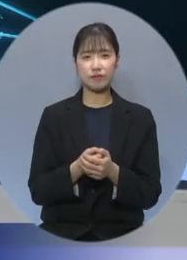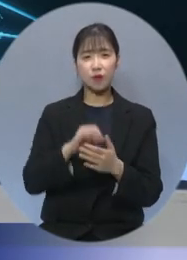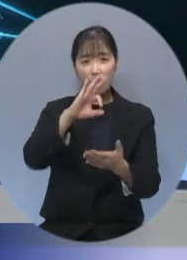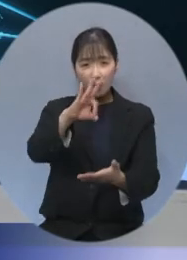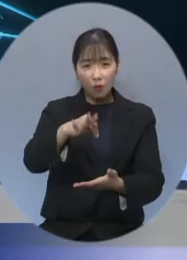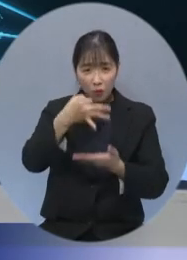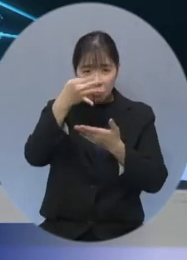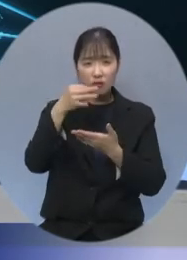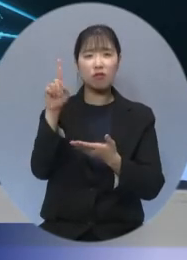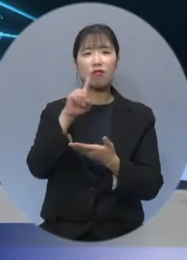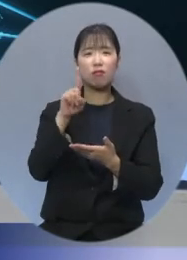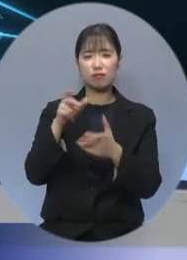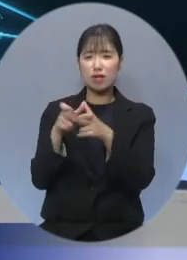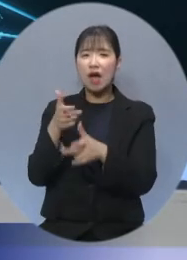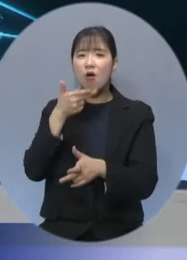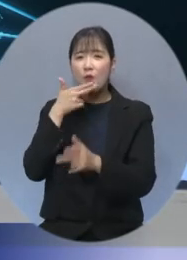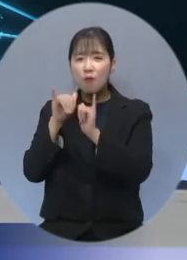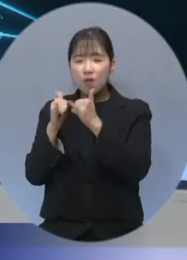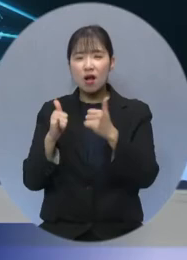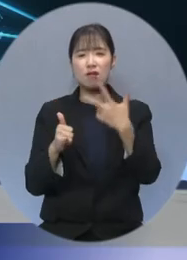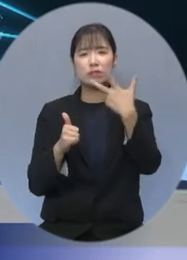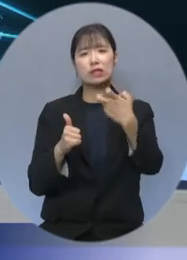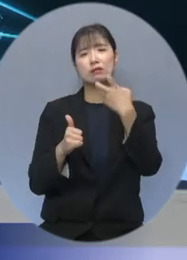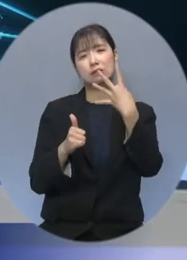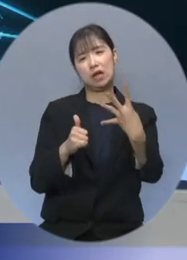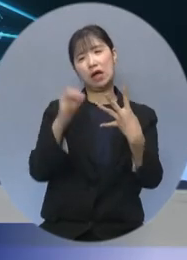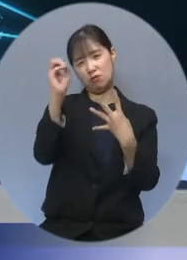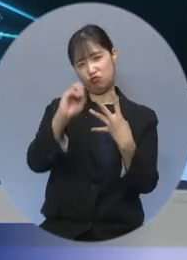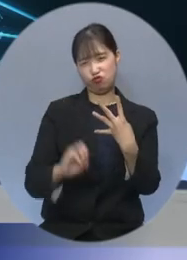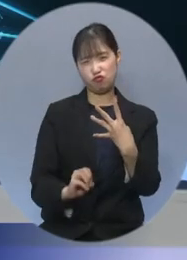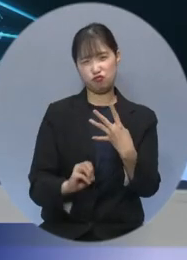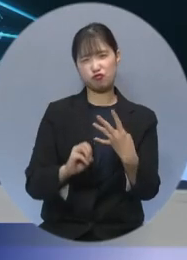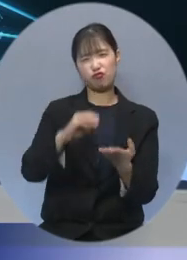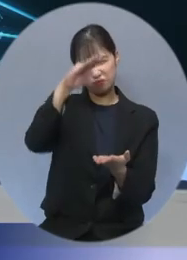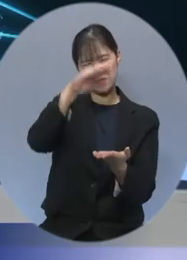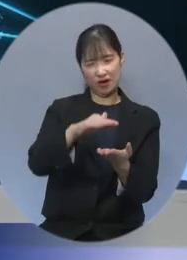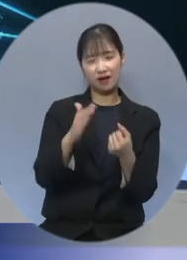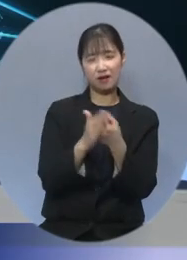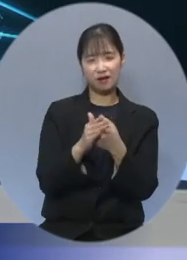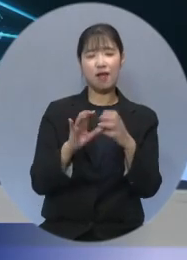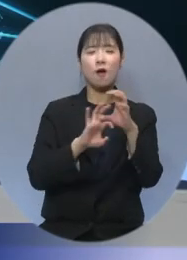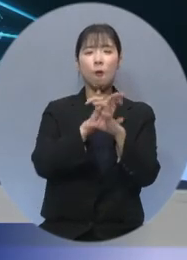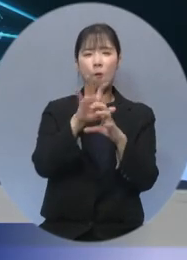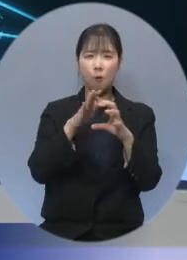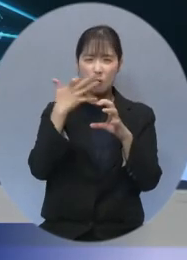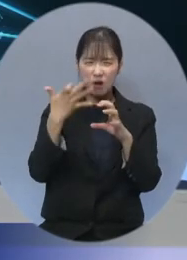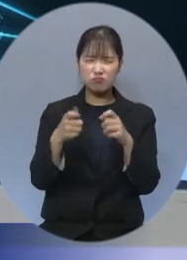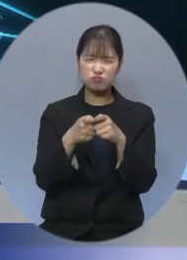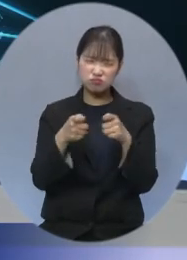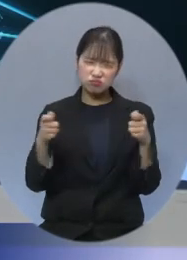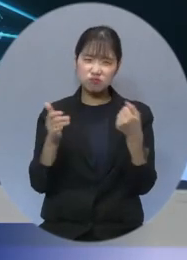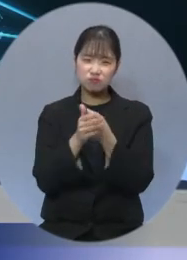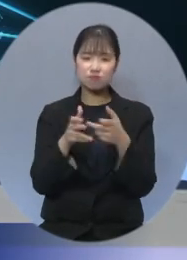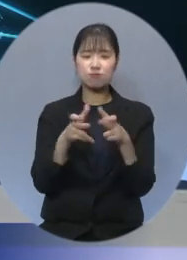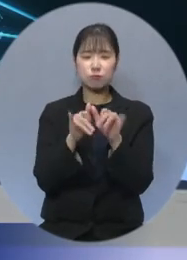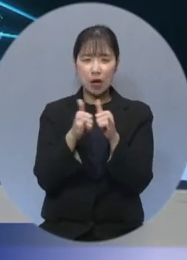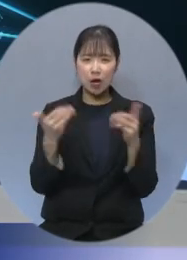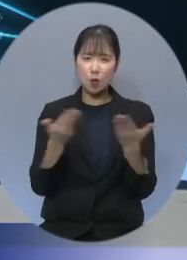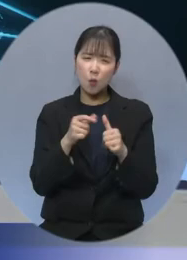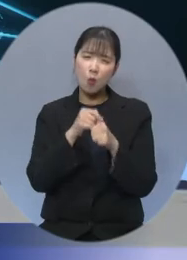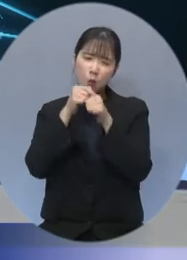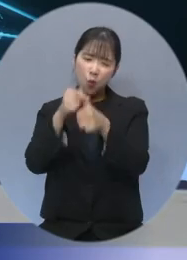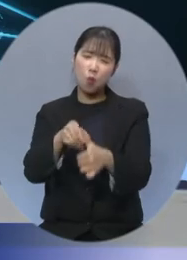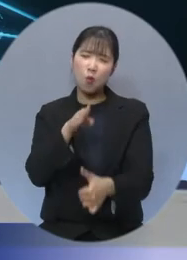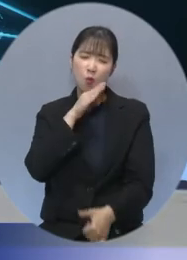또한 비장애인의 약 74% 수준 이었는데요 코론 알고가 장기화되면서 장애인 고용 위기 또한